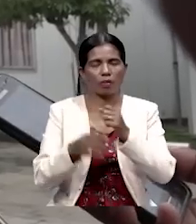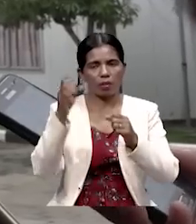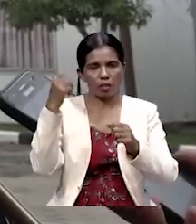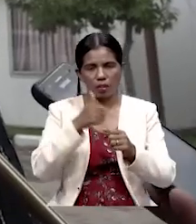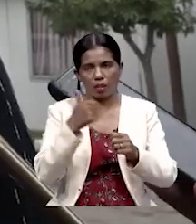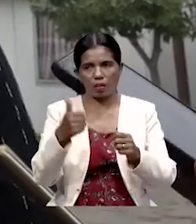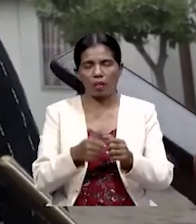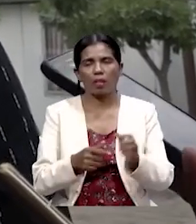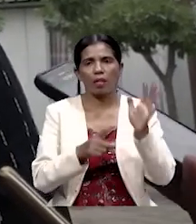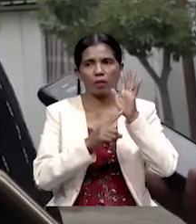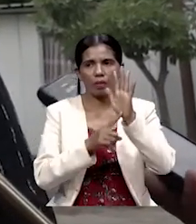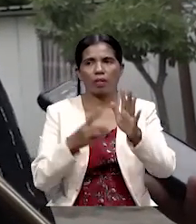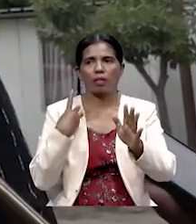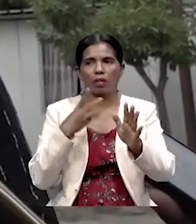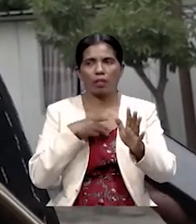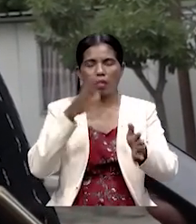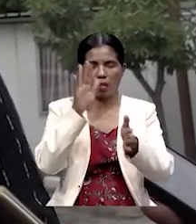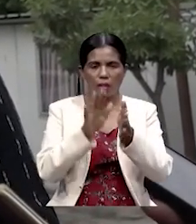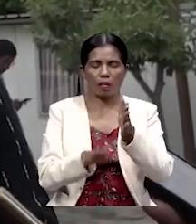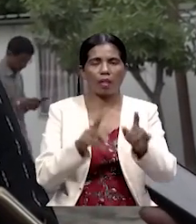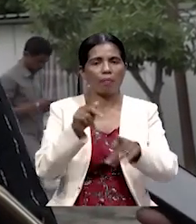ne significa tak ita tu hamamu kita rai larang.